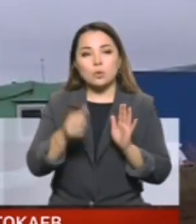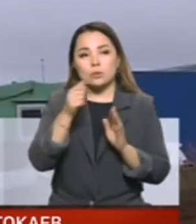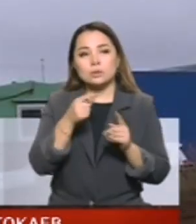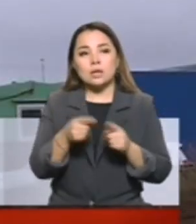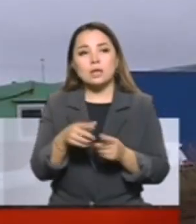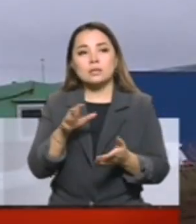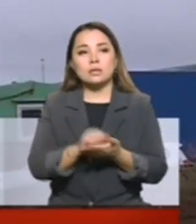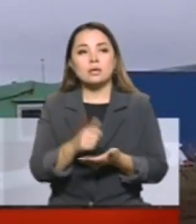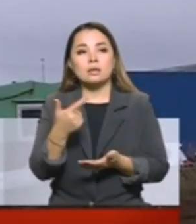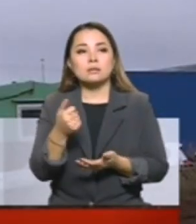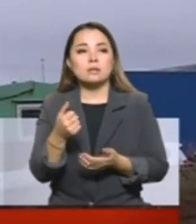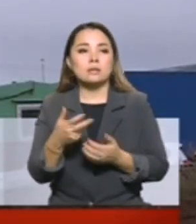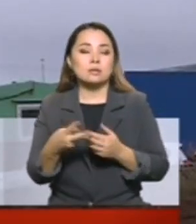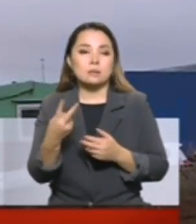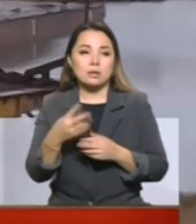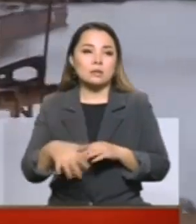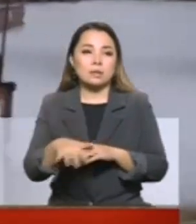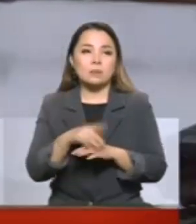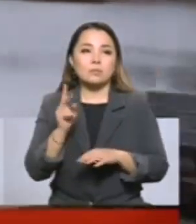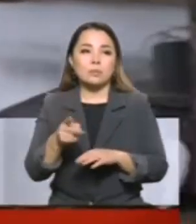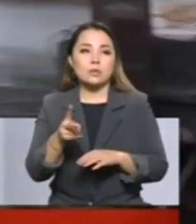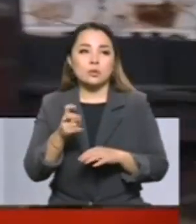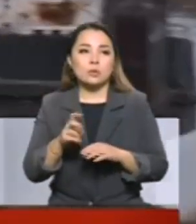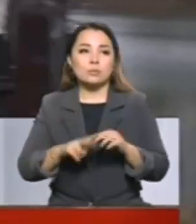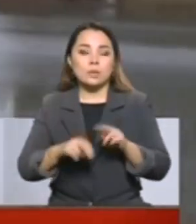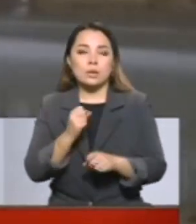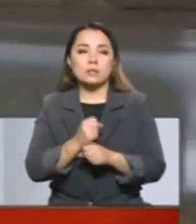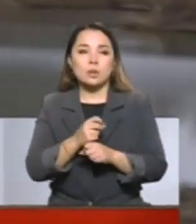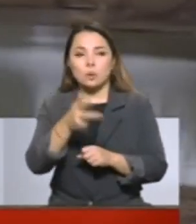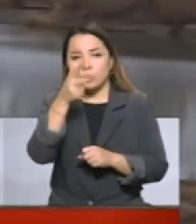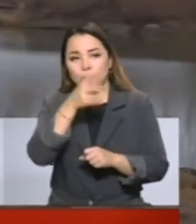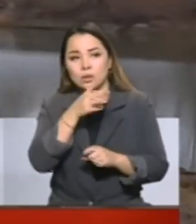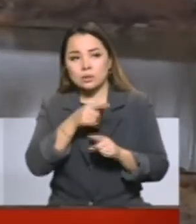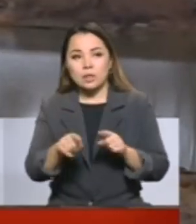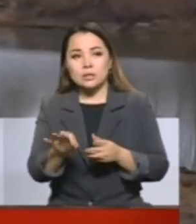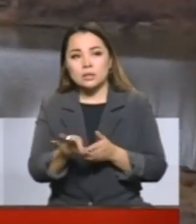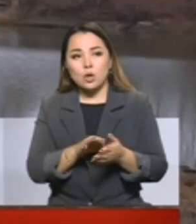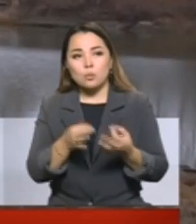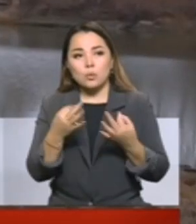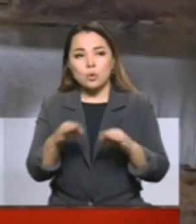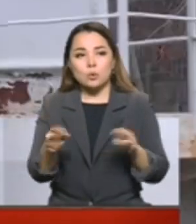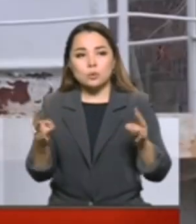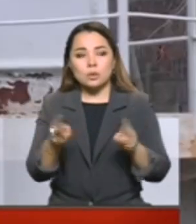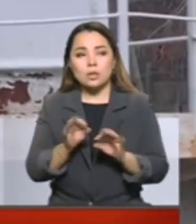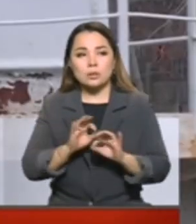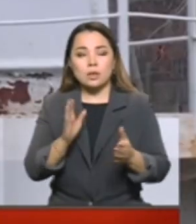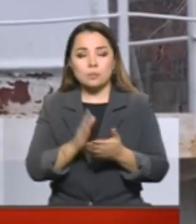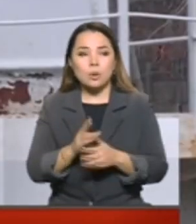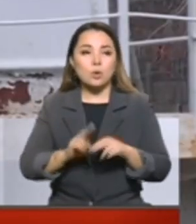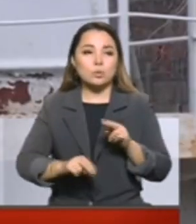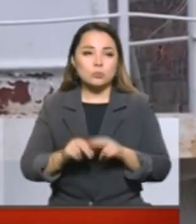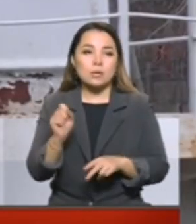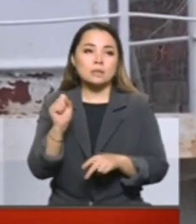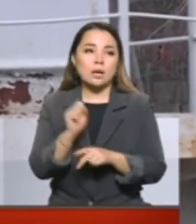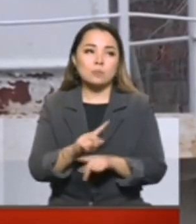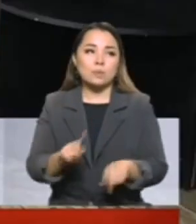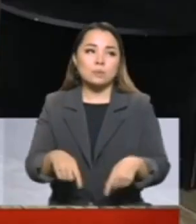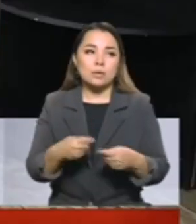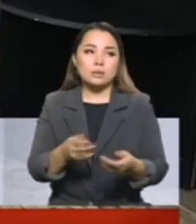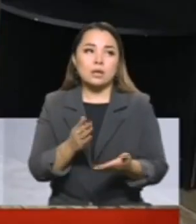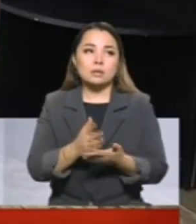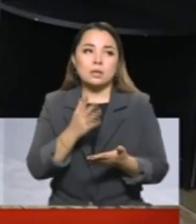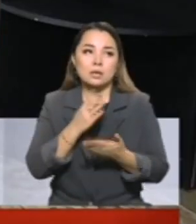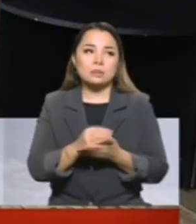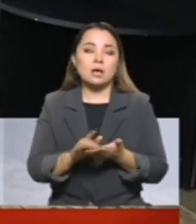берілген 2 гектар жерді 1200 орындық мектеп салу үшін 3 айдың ішінде дереу босату керектігі айтылған. Ал құрылысқа тапсырыс беретін қалалық